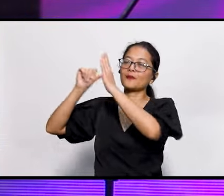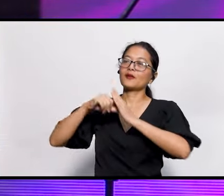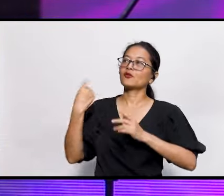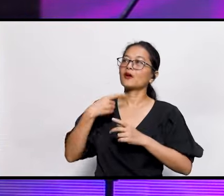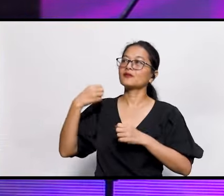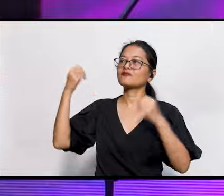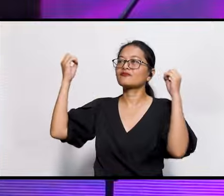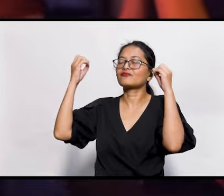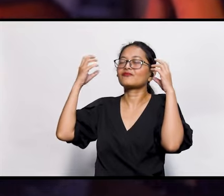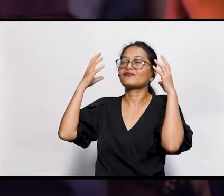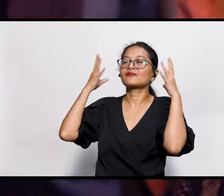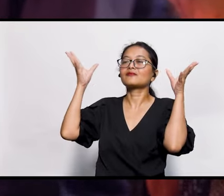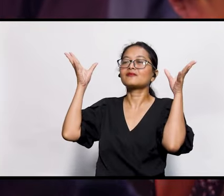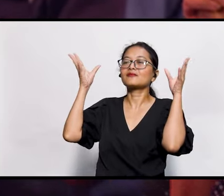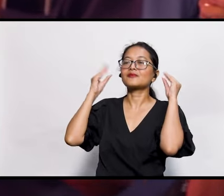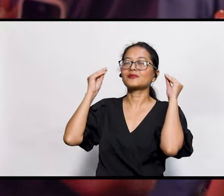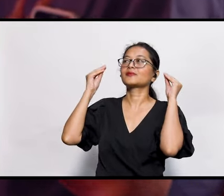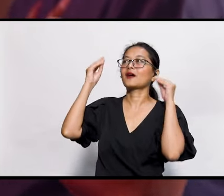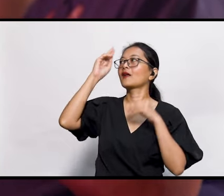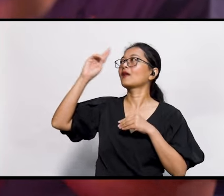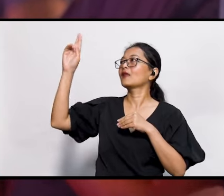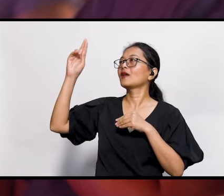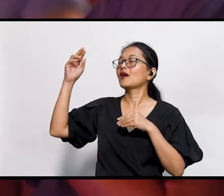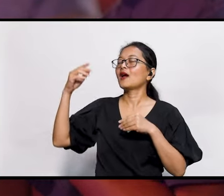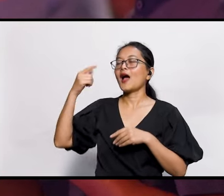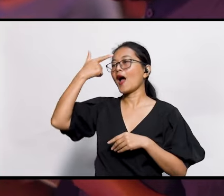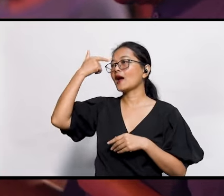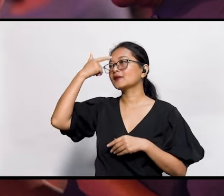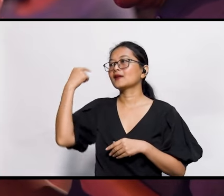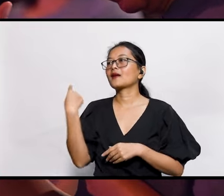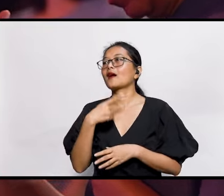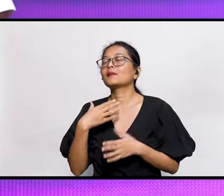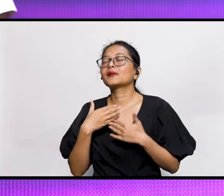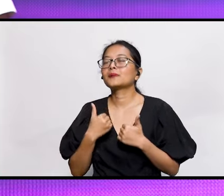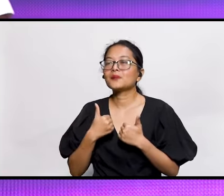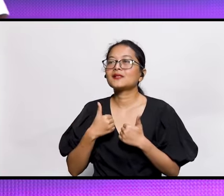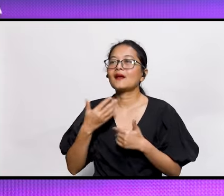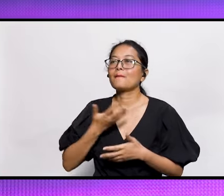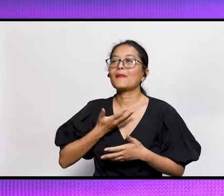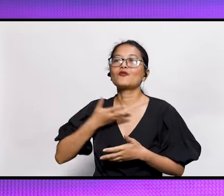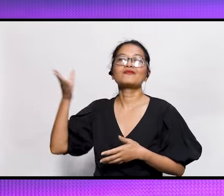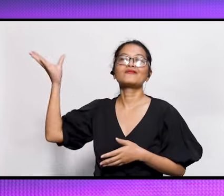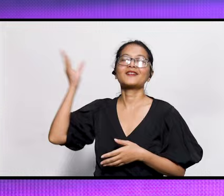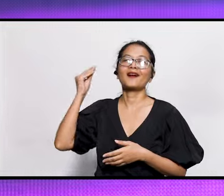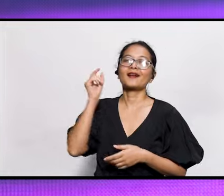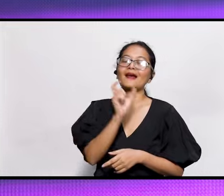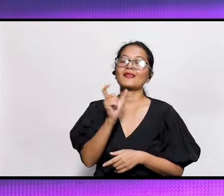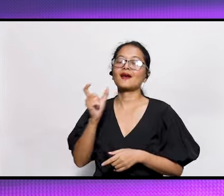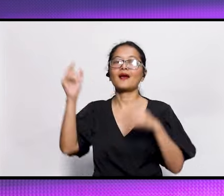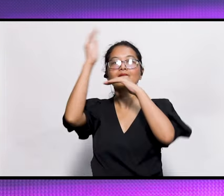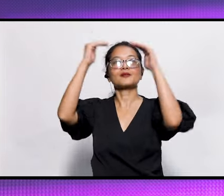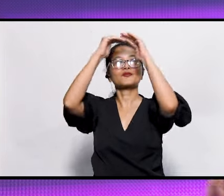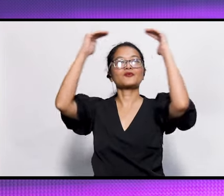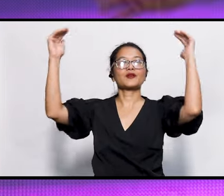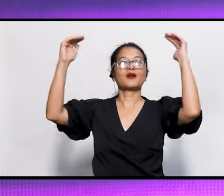Tuhan Ajar kami mendengarkan kata-kata surgawi dalam kehidupan kami Ya Tuhan Oh hari ini